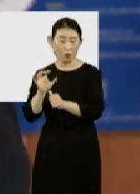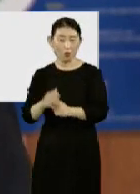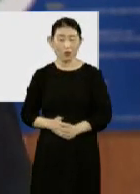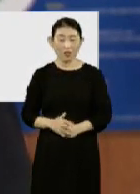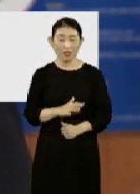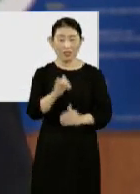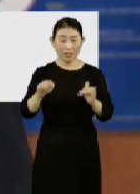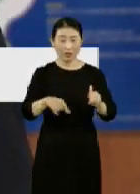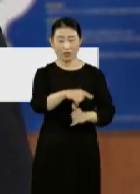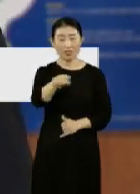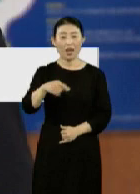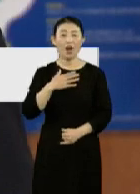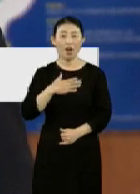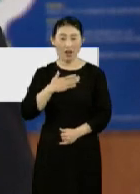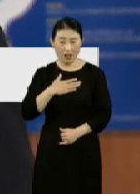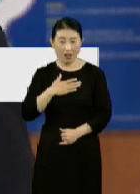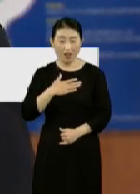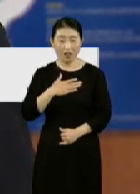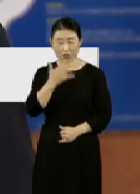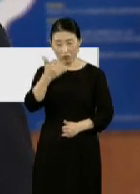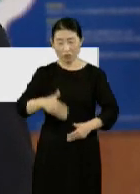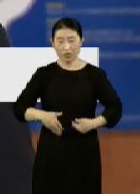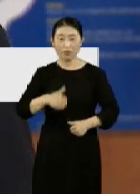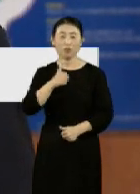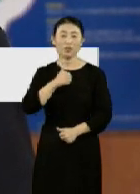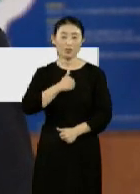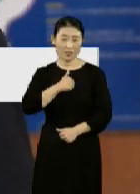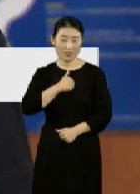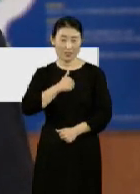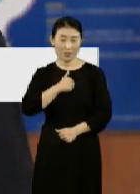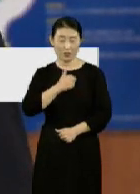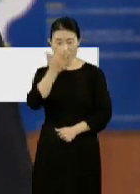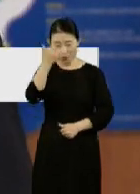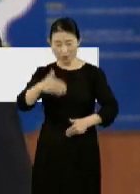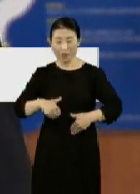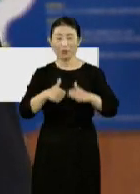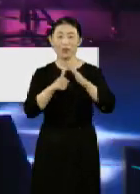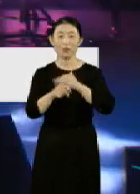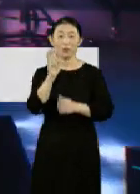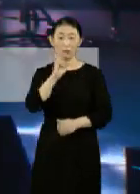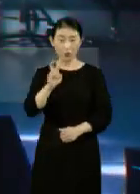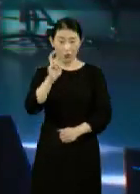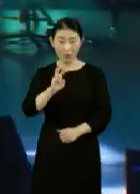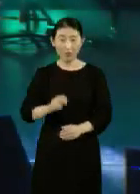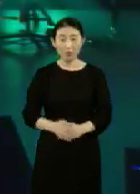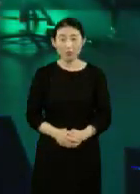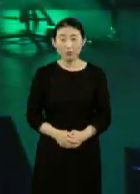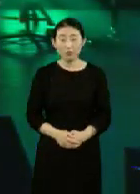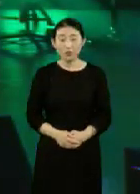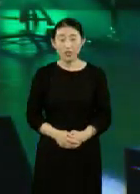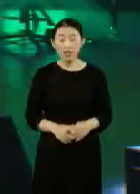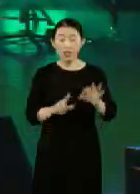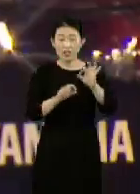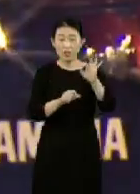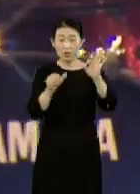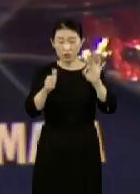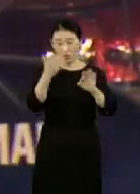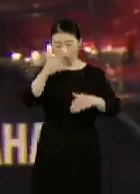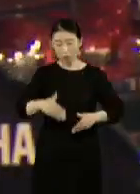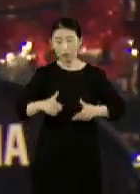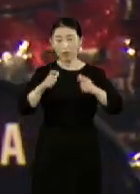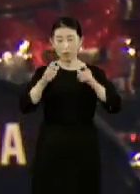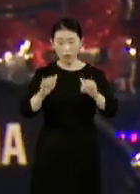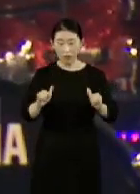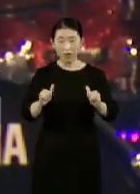해서 충남들의 정체성과 자부심을 느끼는 하나의 상징물이 될 거라고 생각합니다. 10월 5일 충남